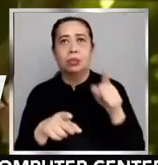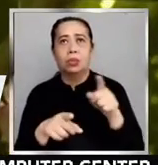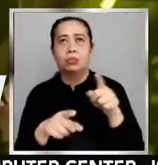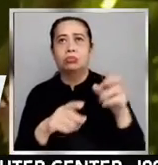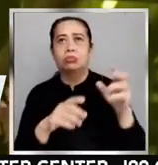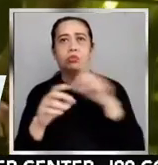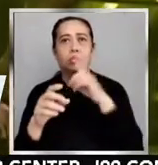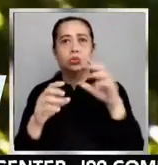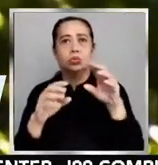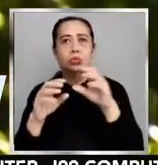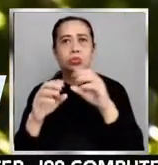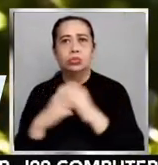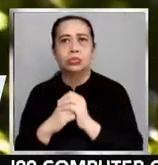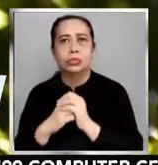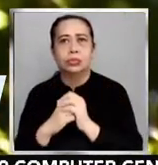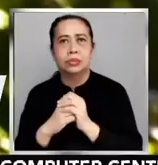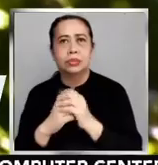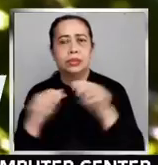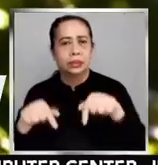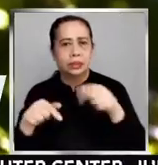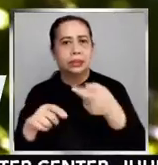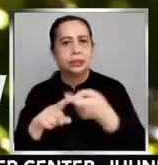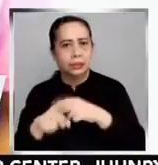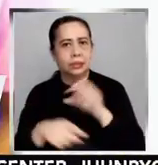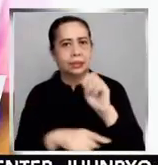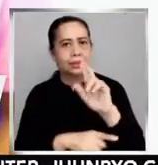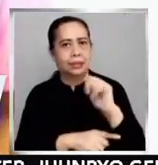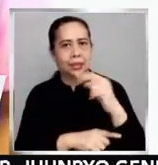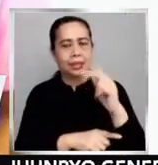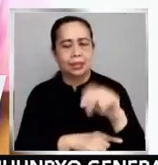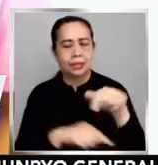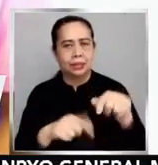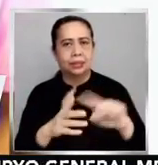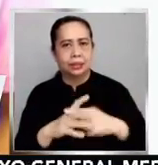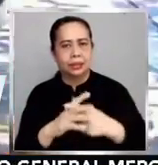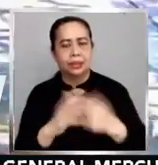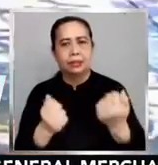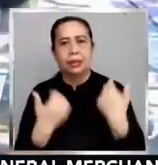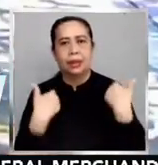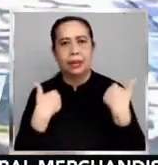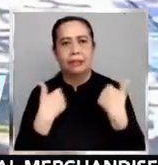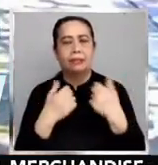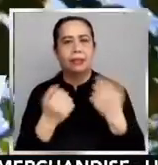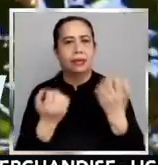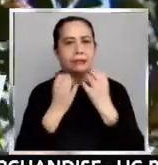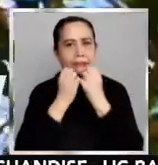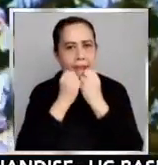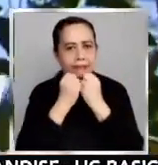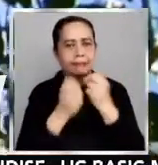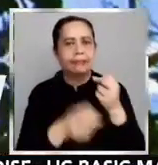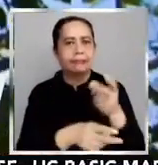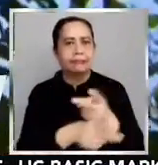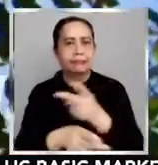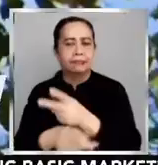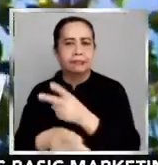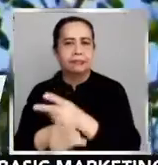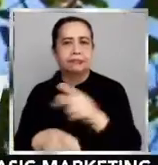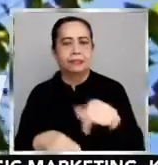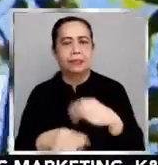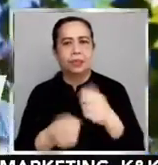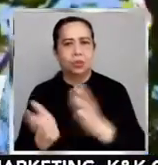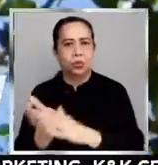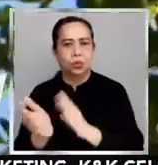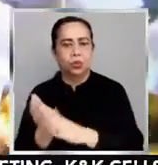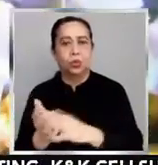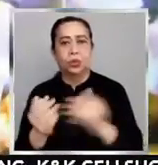is conservation siya. Meron kaming program on school tree park establishment. Isa yon sa nakakadagdag